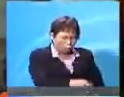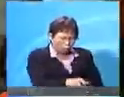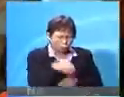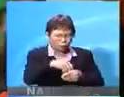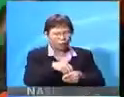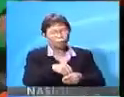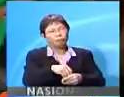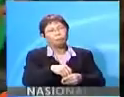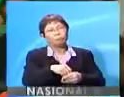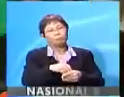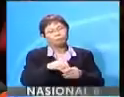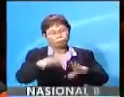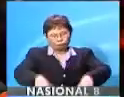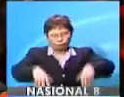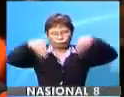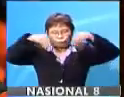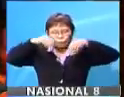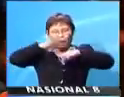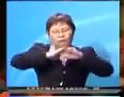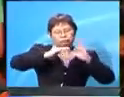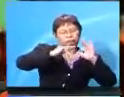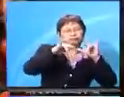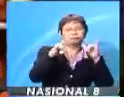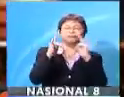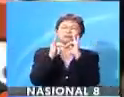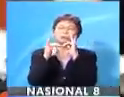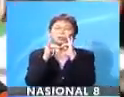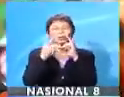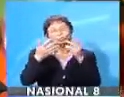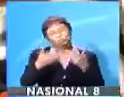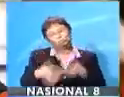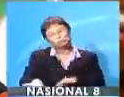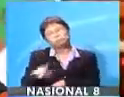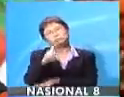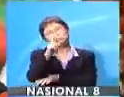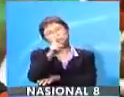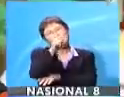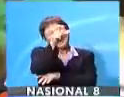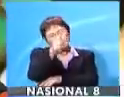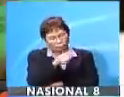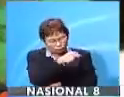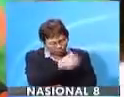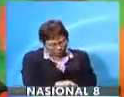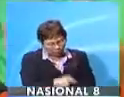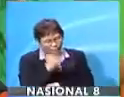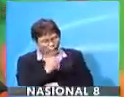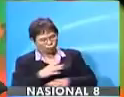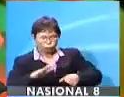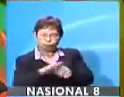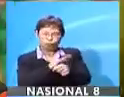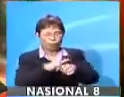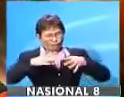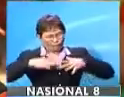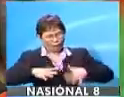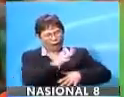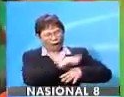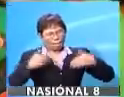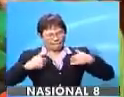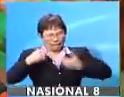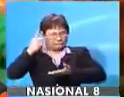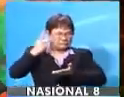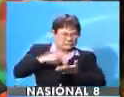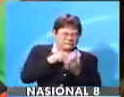dalam keadaan berselimut di atas katil sudah tidak bernyawa. Mangsa ketika ditemui lengkap berpakaian dan terdapat